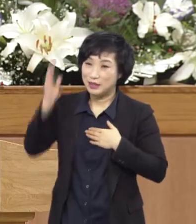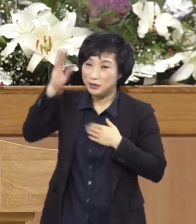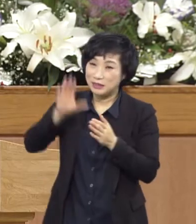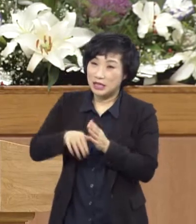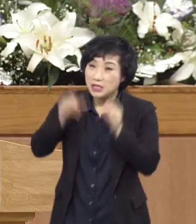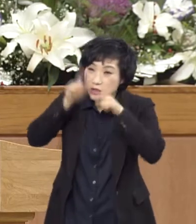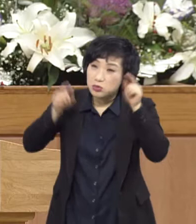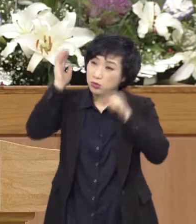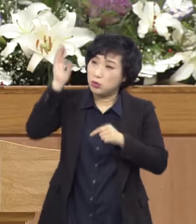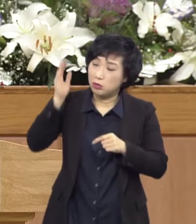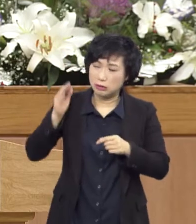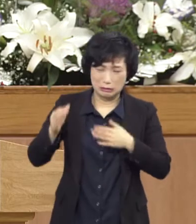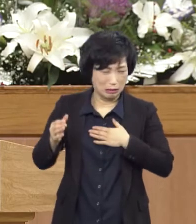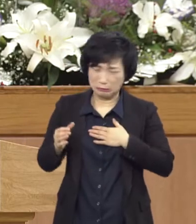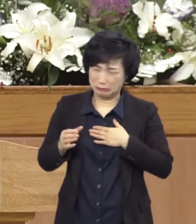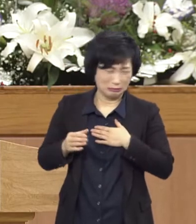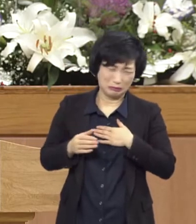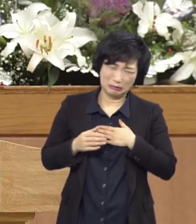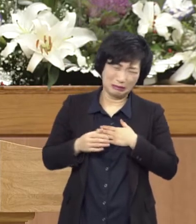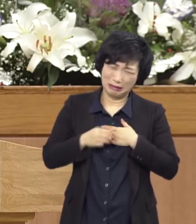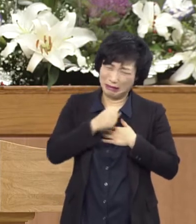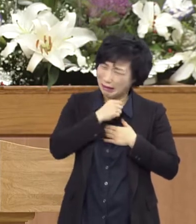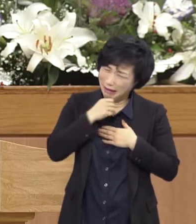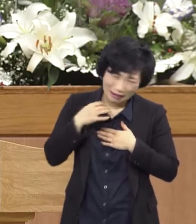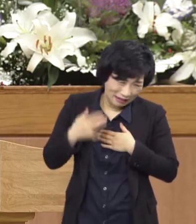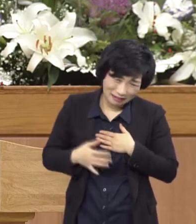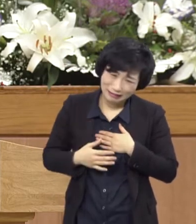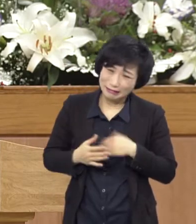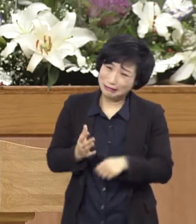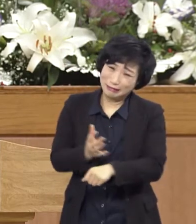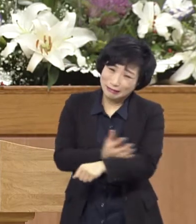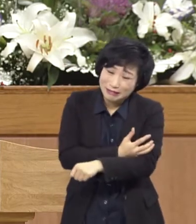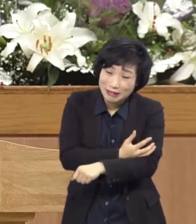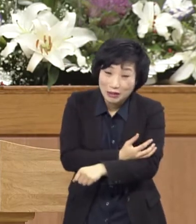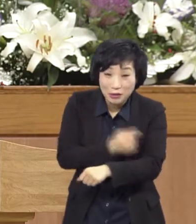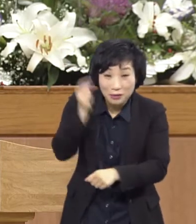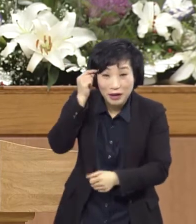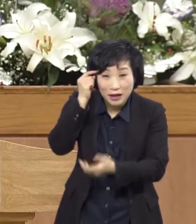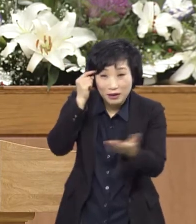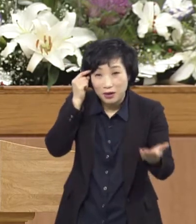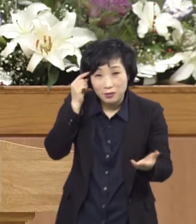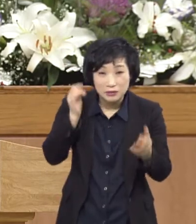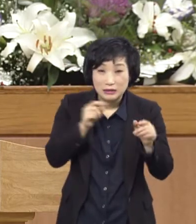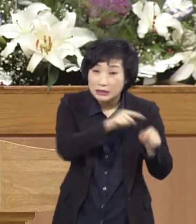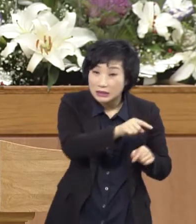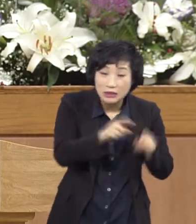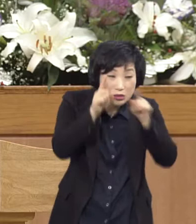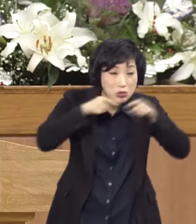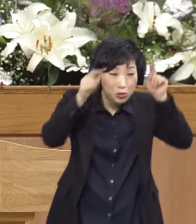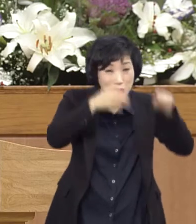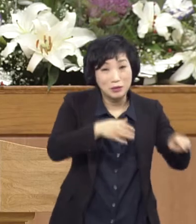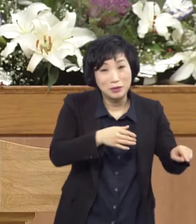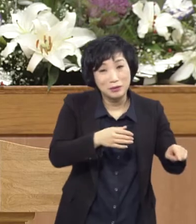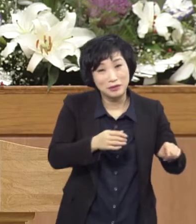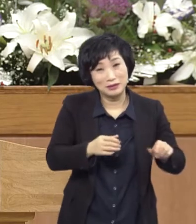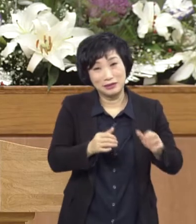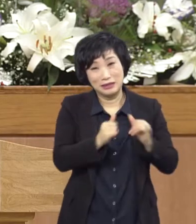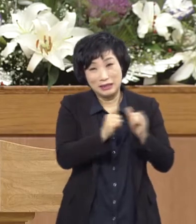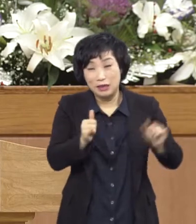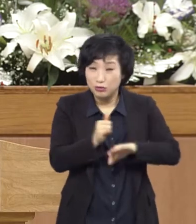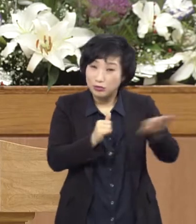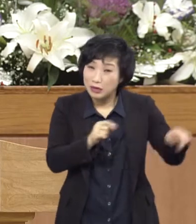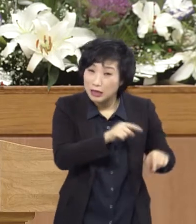소름이 끼칩니다. 왜냐? 지옥은 우리 인간이 가서 살 수 없는